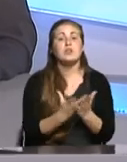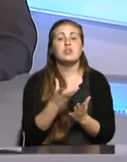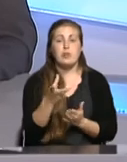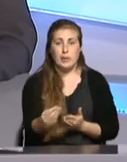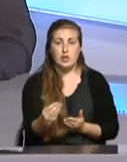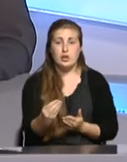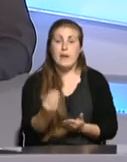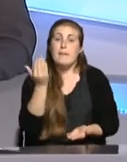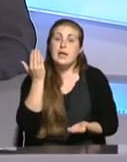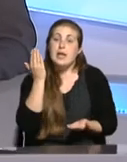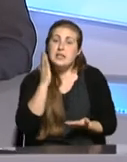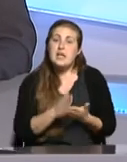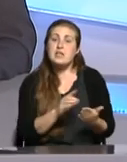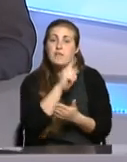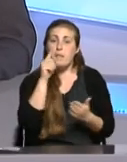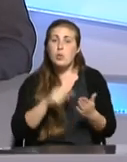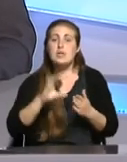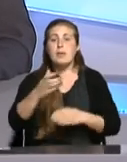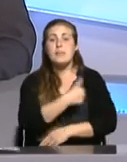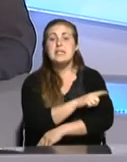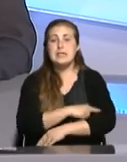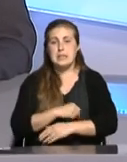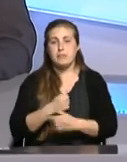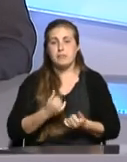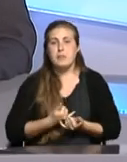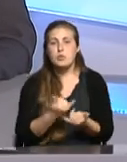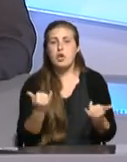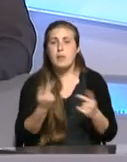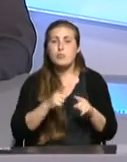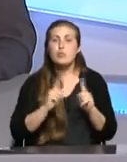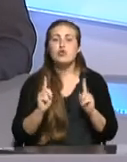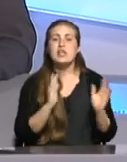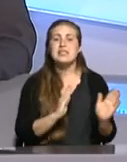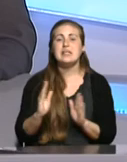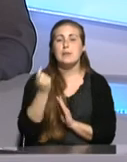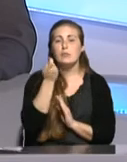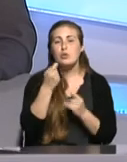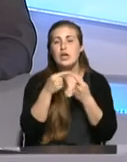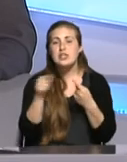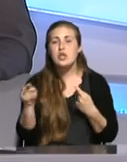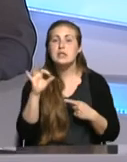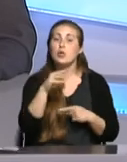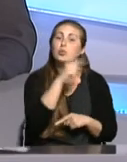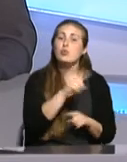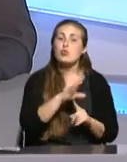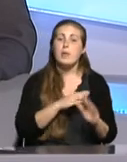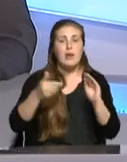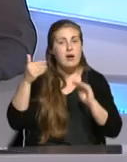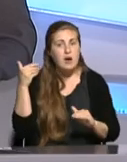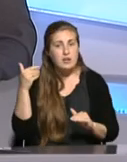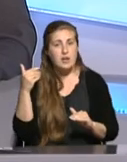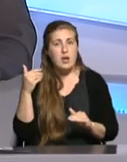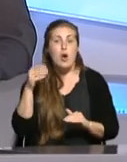есть вопрос конечно в медицинском обеспечении потому что система несколько отличается от той что была ранее и